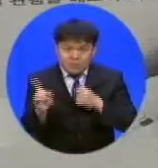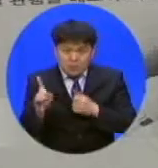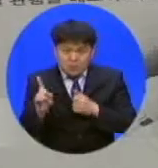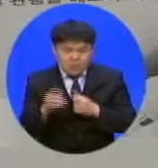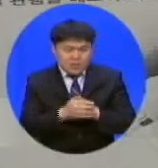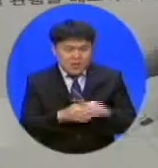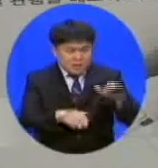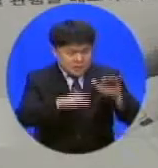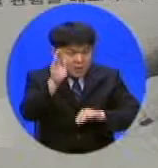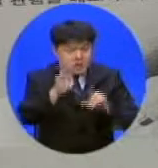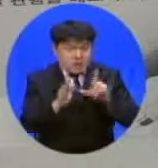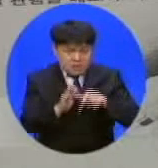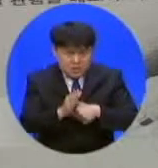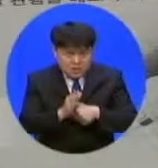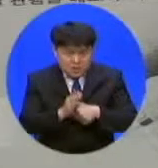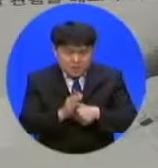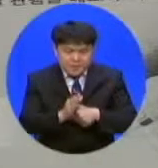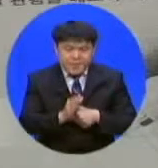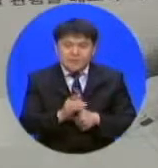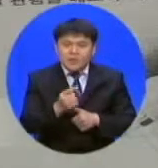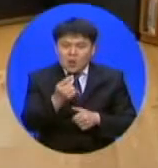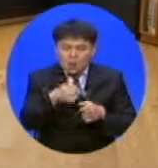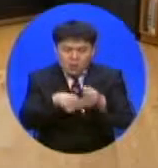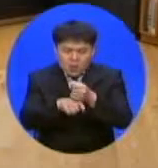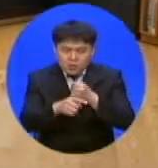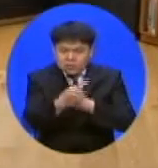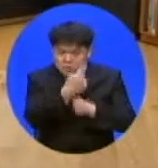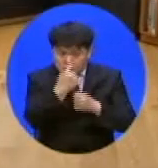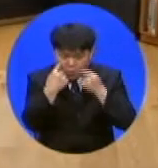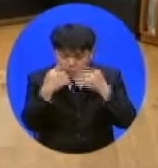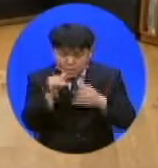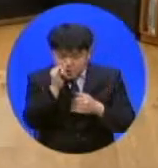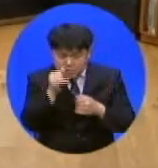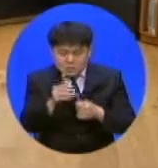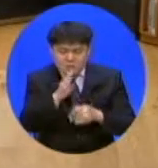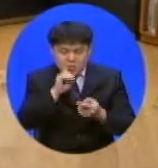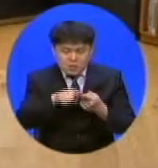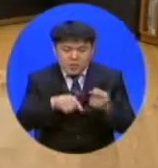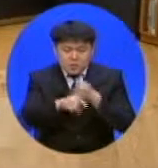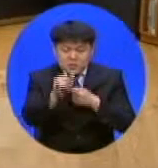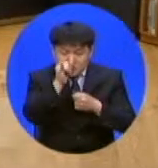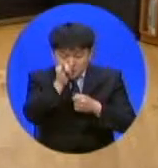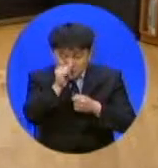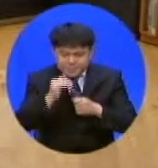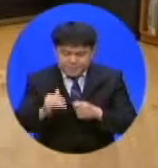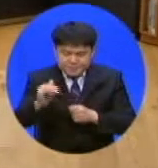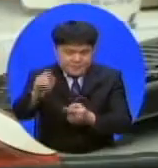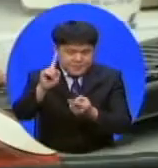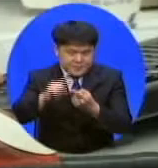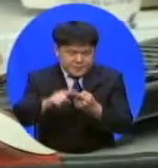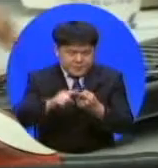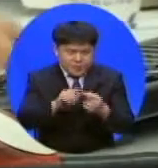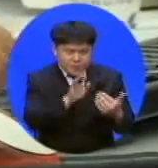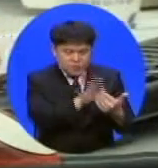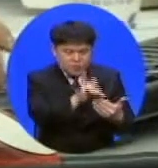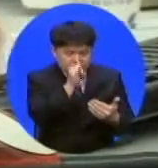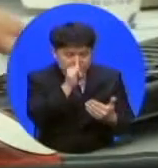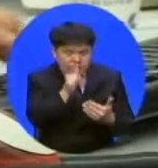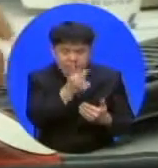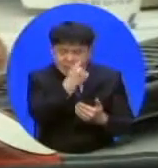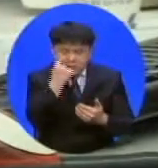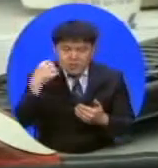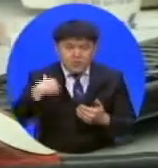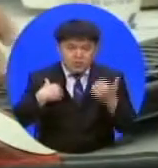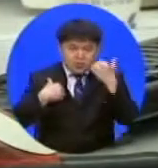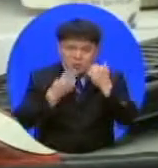행위가 발생했을 때 그것이 정당한 어떤 절차를 거쳐서 정당한 근거를 갖고 차별을 한 것인가 이 입증 책임을